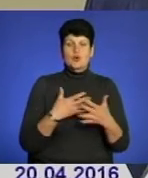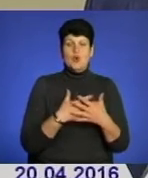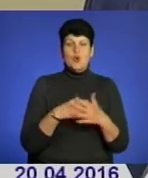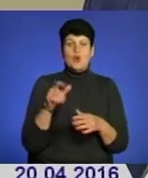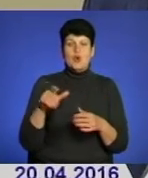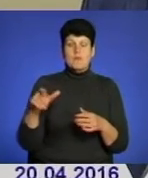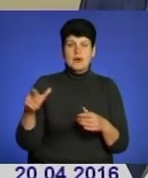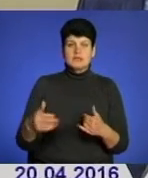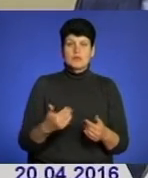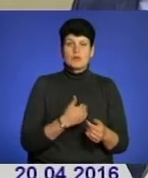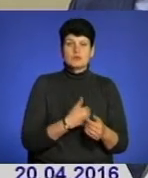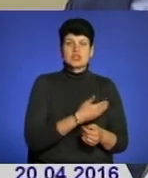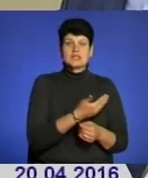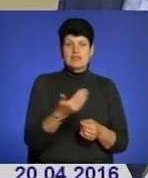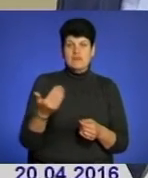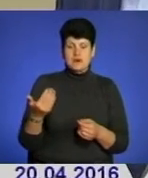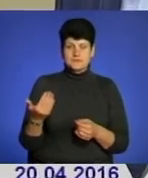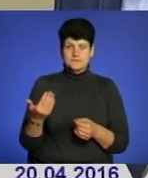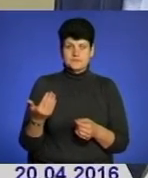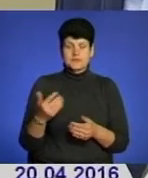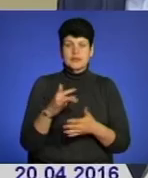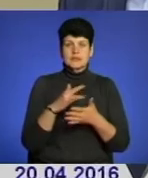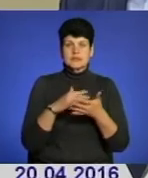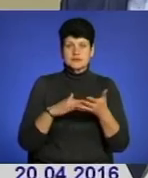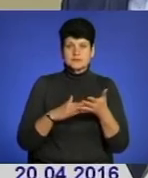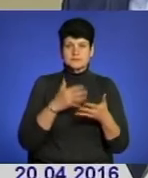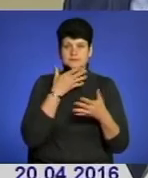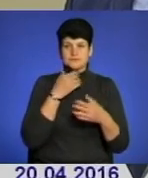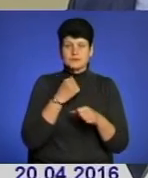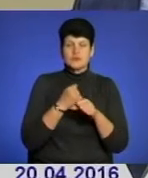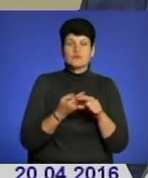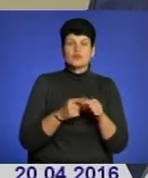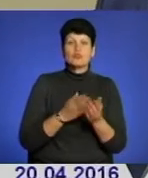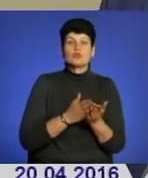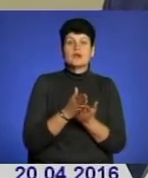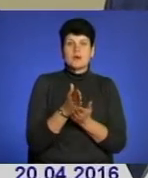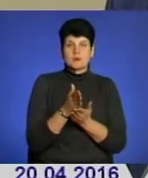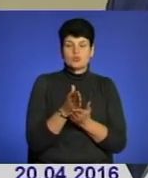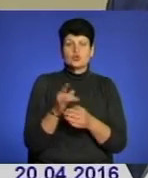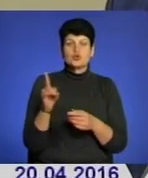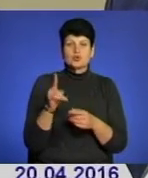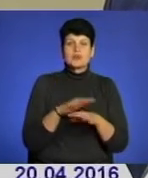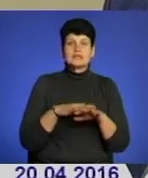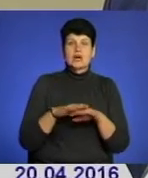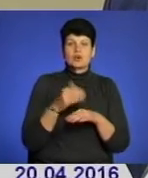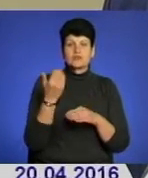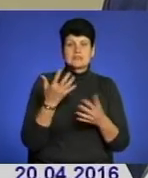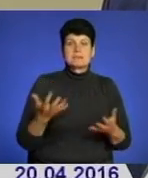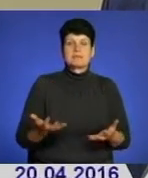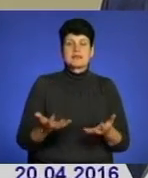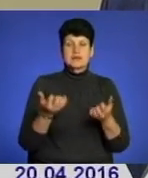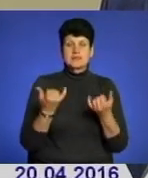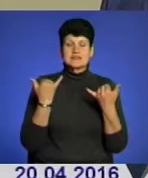і побажати вам далі плідно працювати в тому напрямку, щоб народ вас підтримував. Зараз